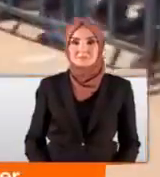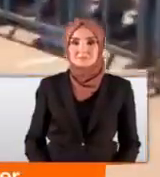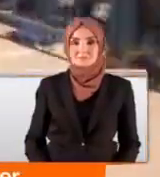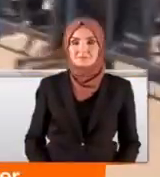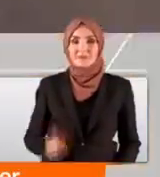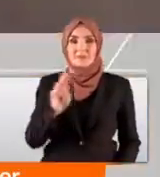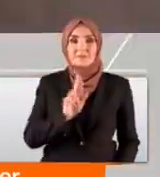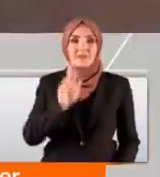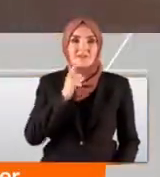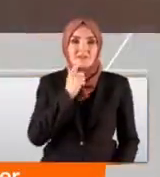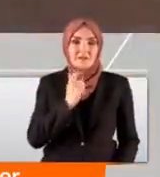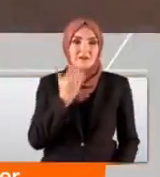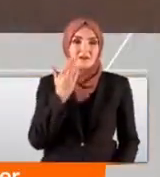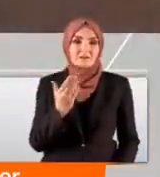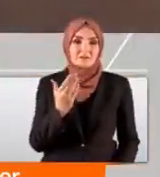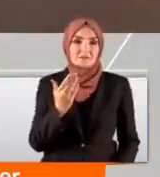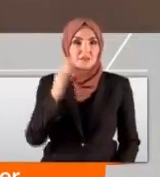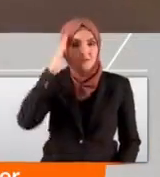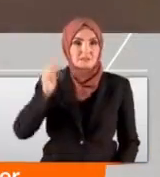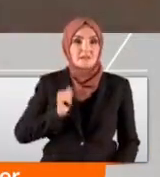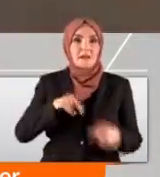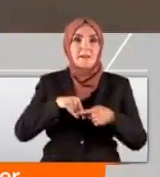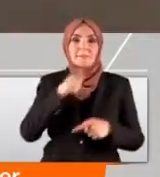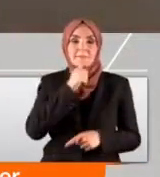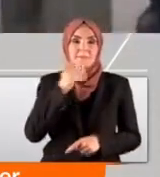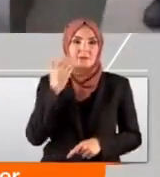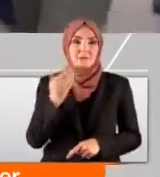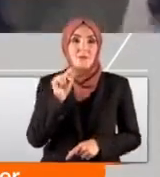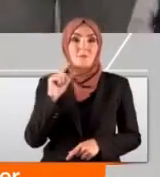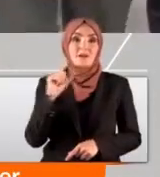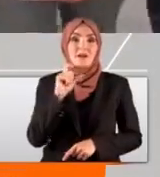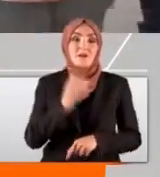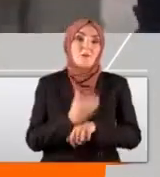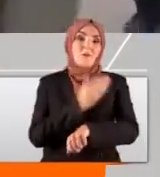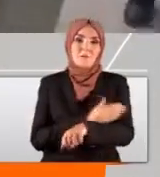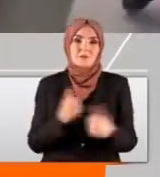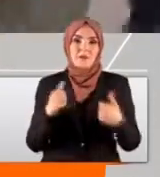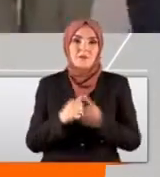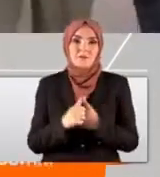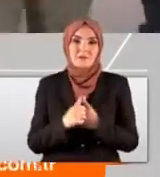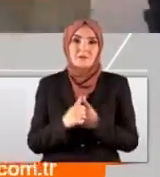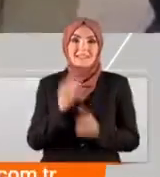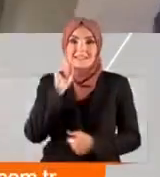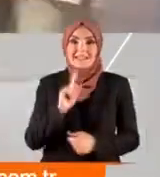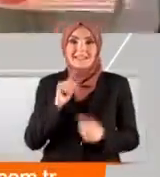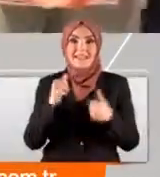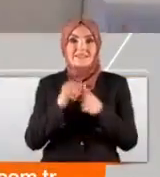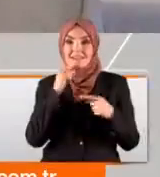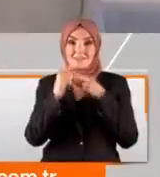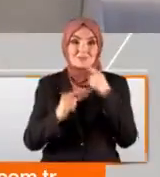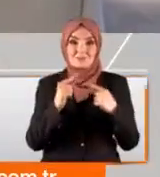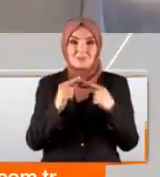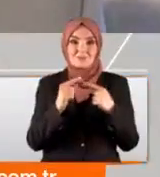Henüz 27 yaşındaydı uzman çavuş Halil Çelebi. 11 ay önce dünya evine girmişti. Daha ilk evlilik yıl dönümünü